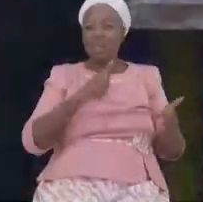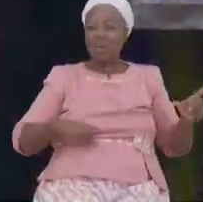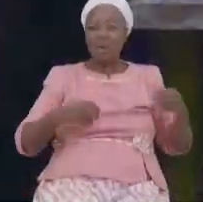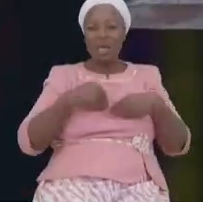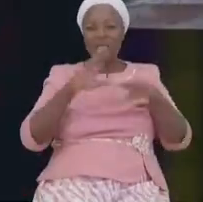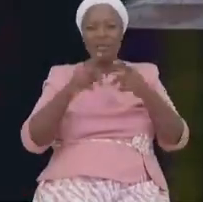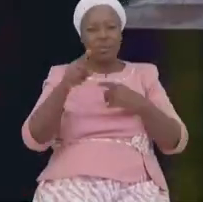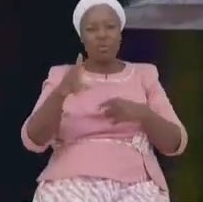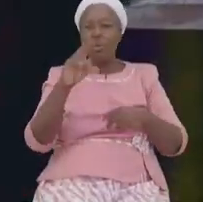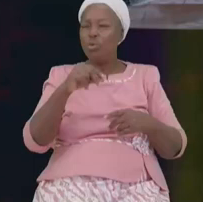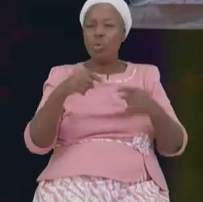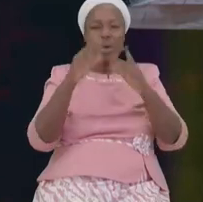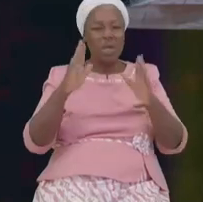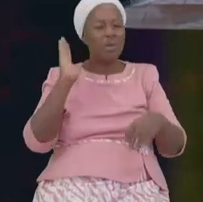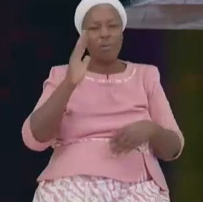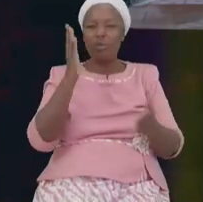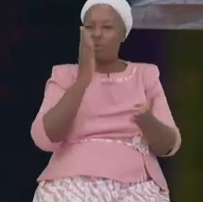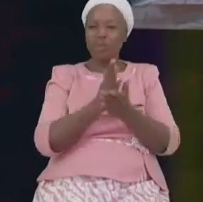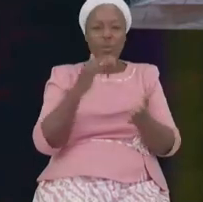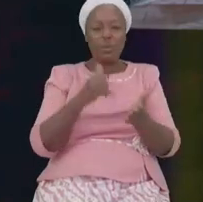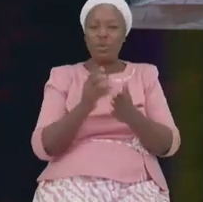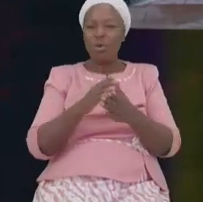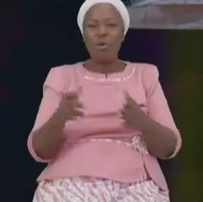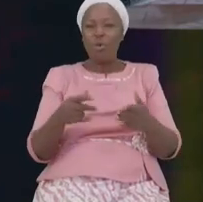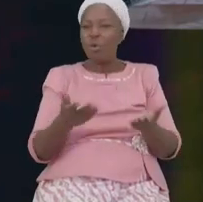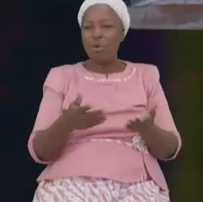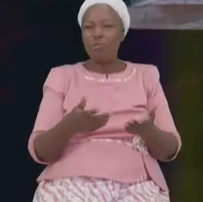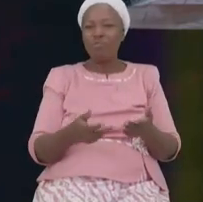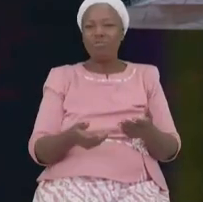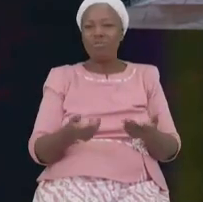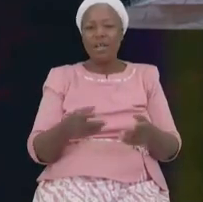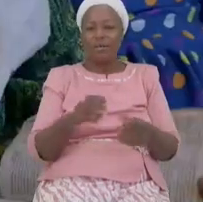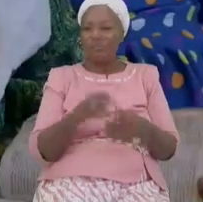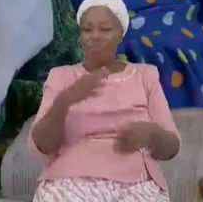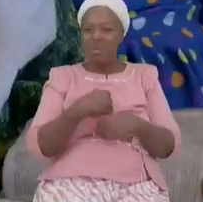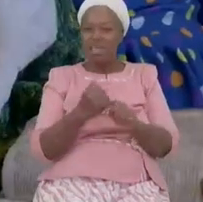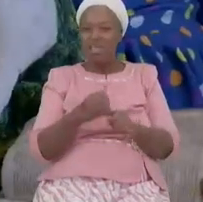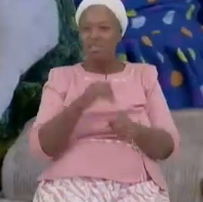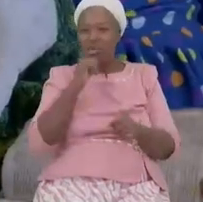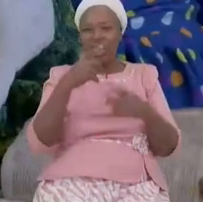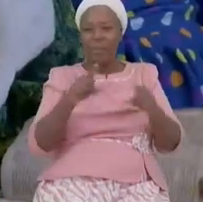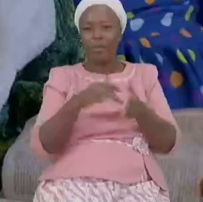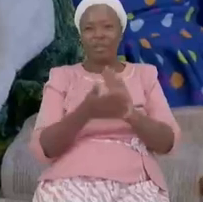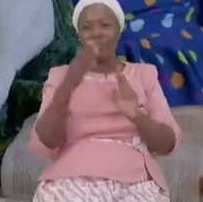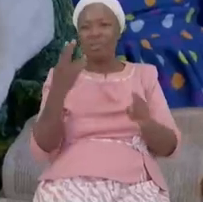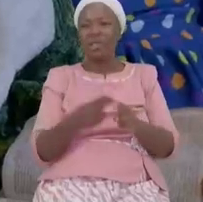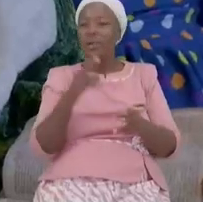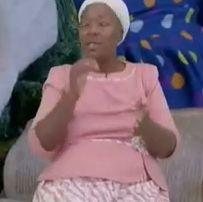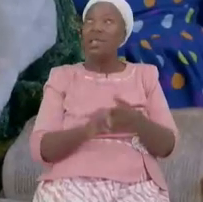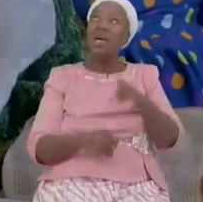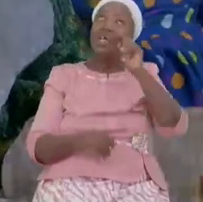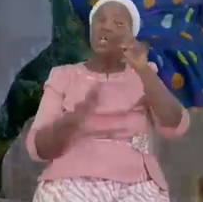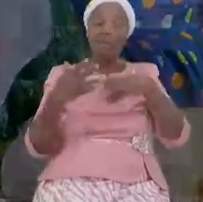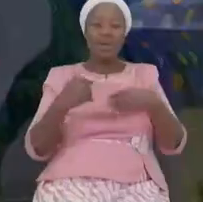ennemi ne pourra l'arrêter ou le frustrer au nom de Jésus. Afin de nous